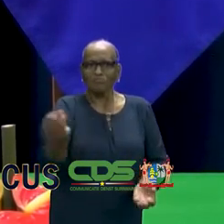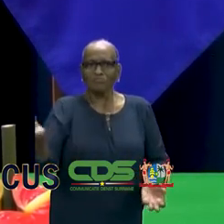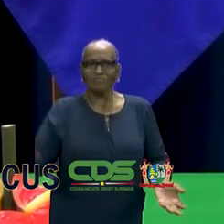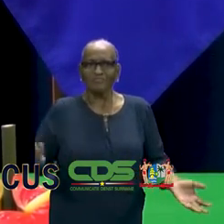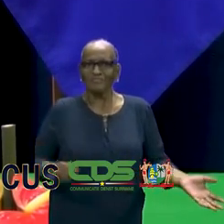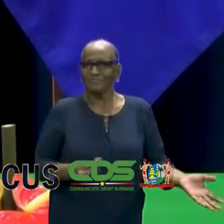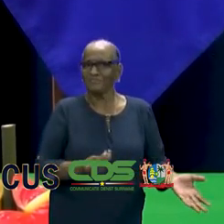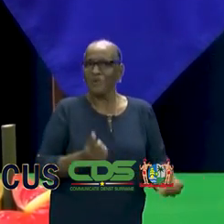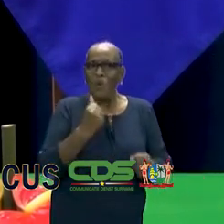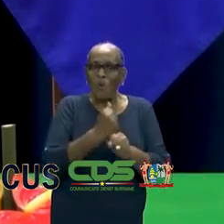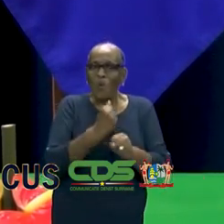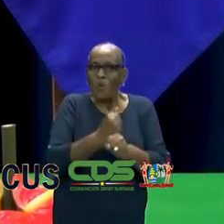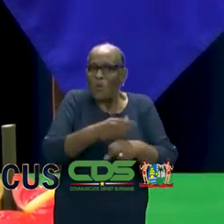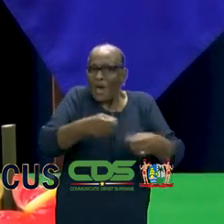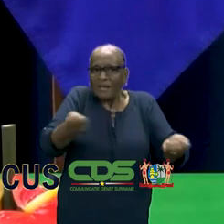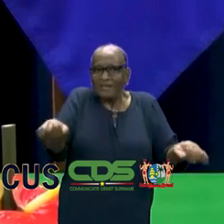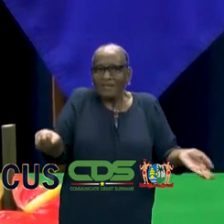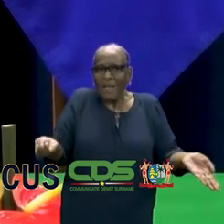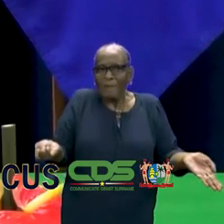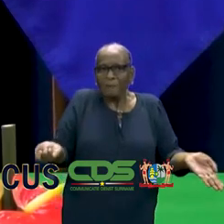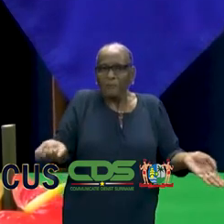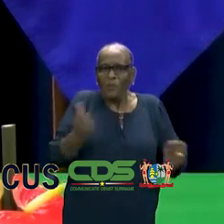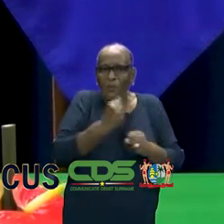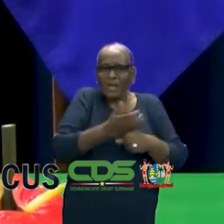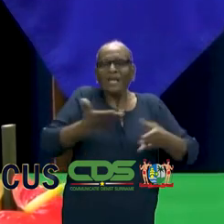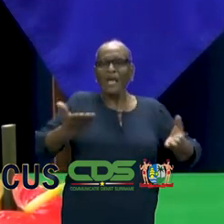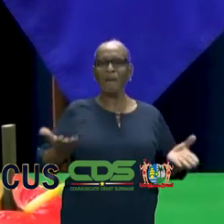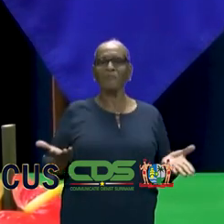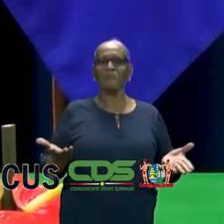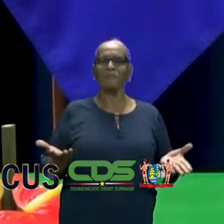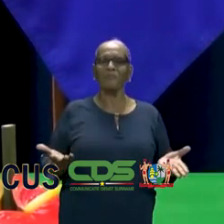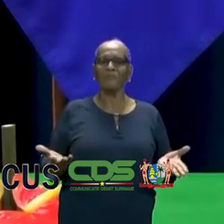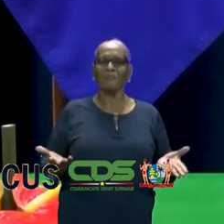gaat ontstaan. Als de